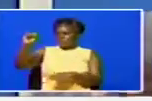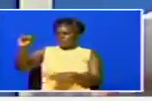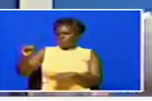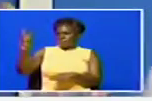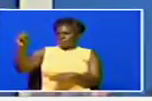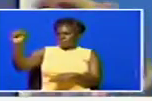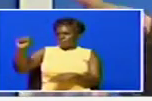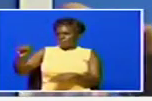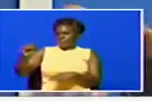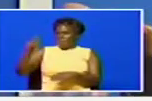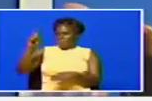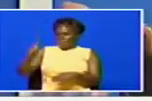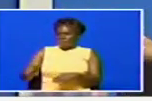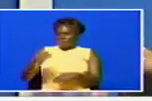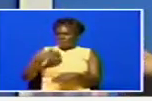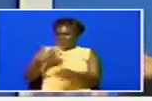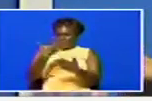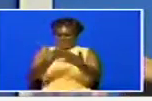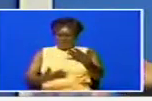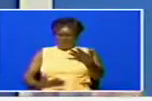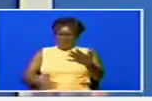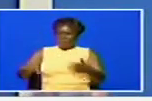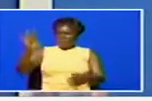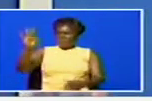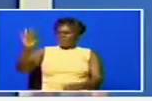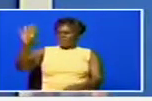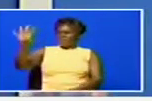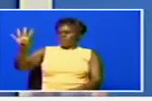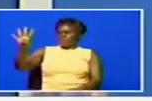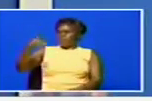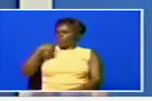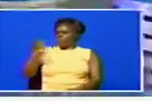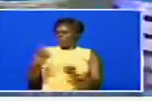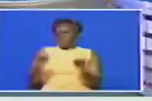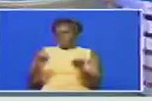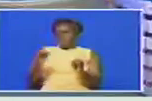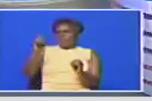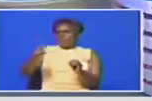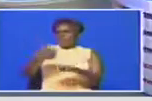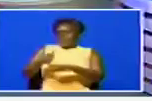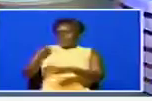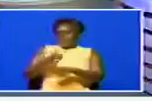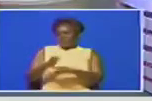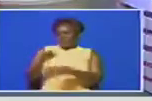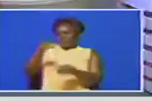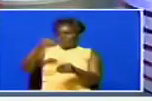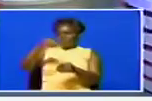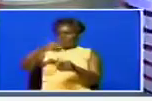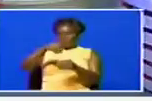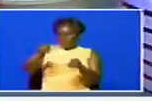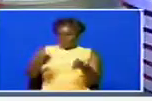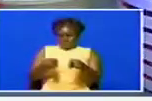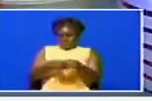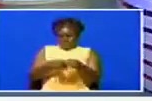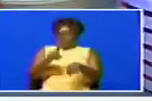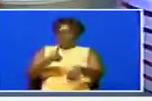ya kuidhinishwa lazima kuwe na ile form 34. Sheria haikusema hivyo. Walisema lazima itumwe kwa muda pamoja.